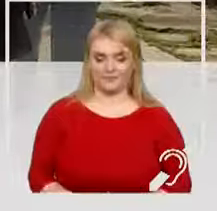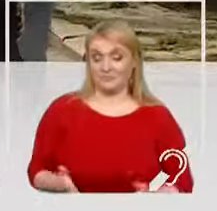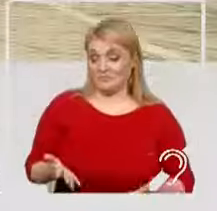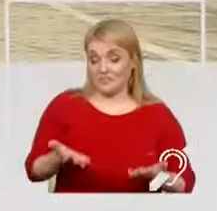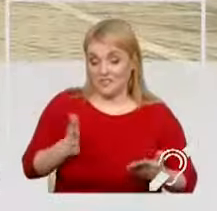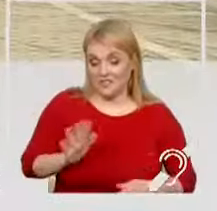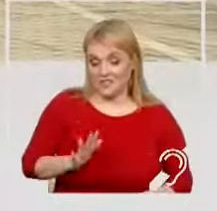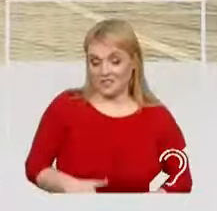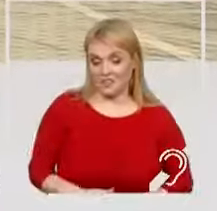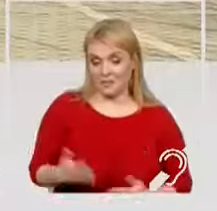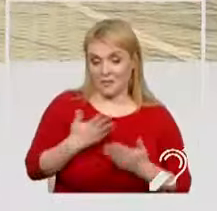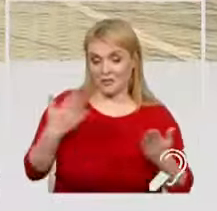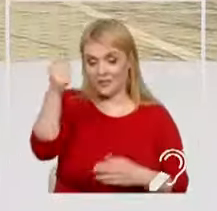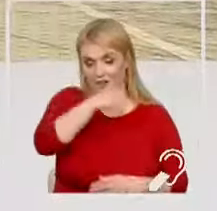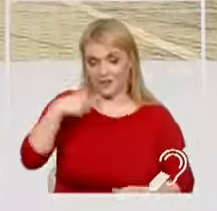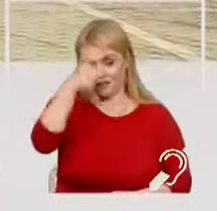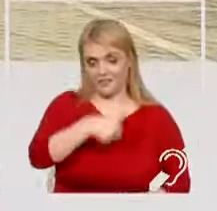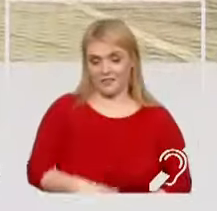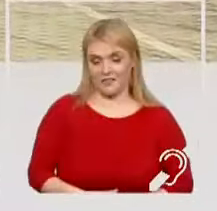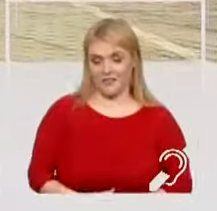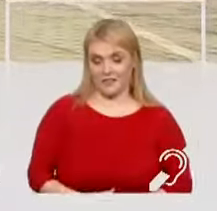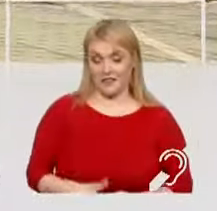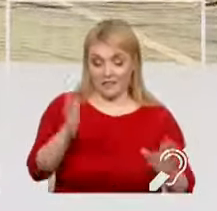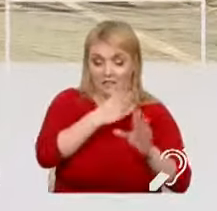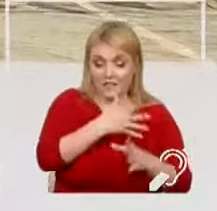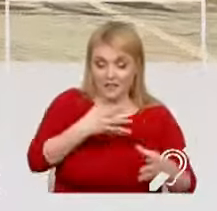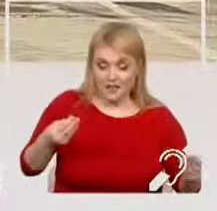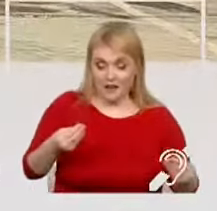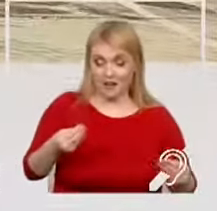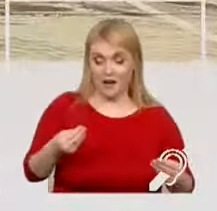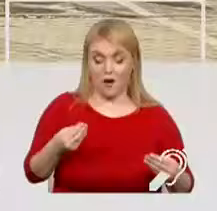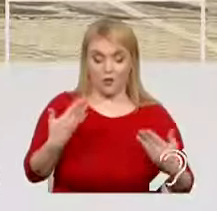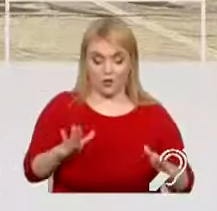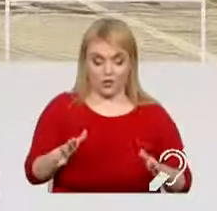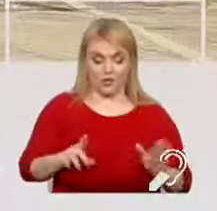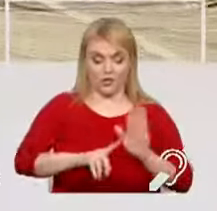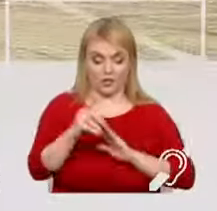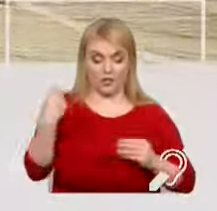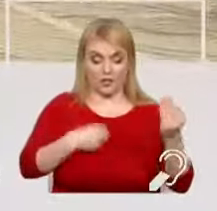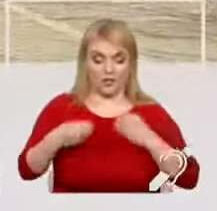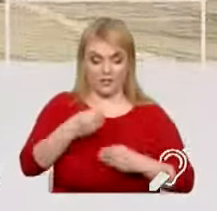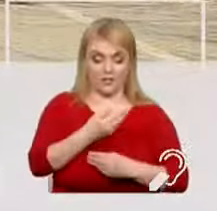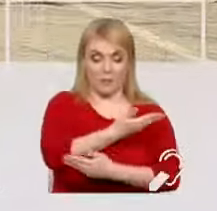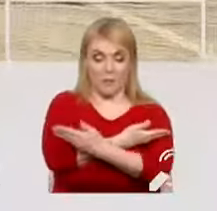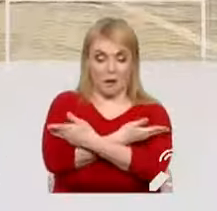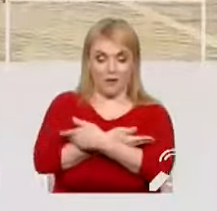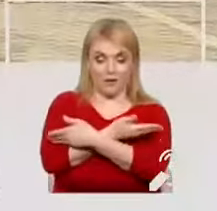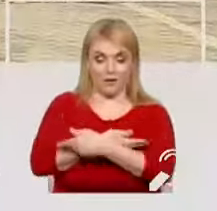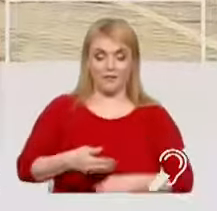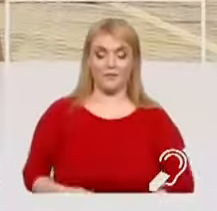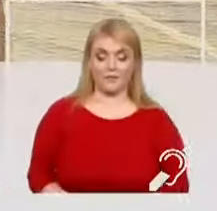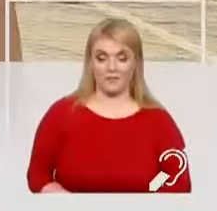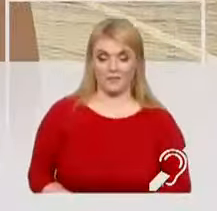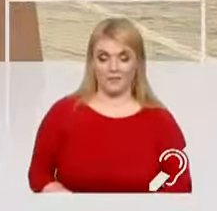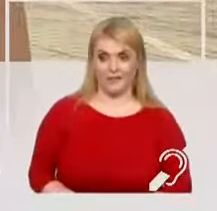ultimii ani. Parcă îți pare că deja e sigur, a venit primăvara și poți să treci la hainele subțiri și în câteva zile,